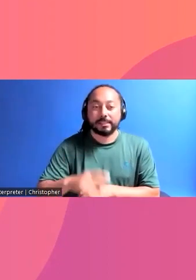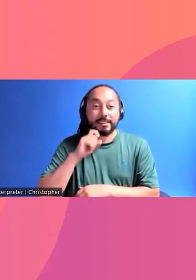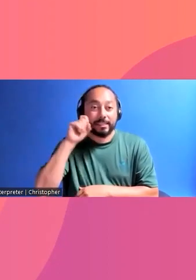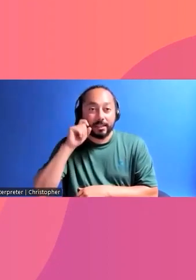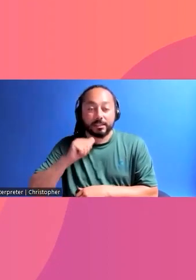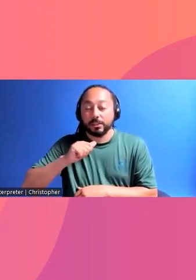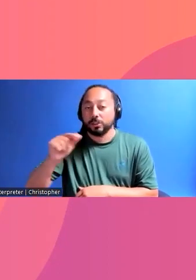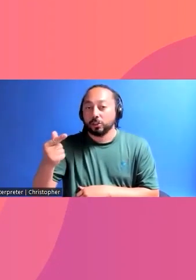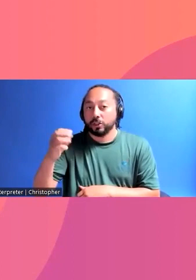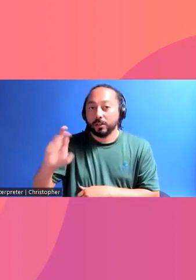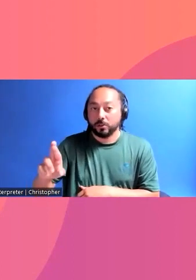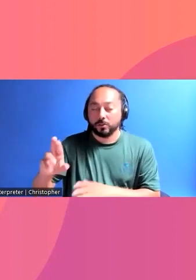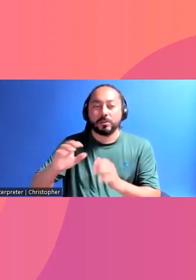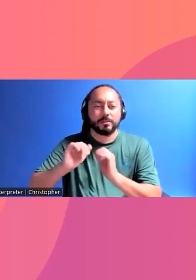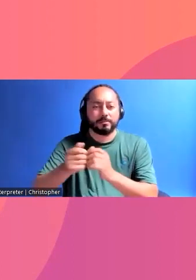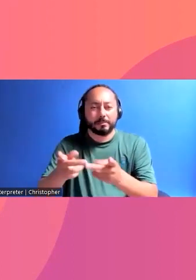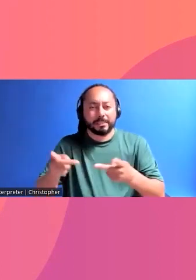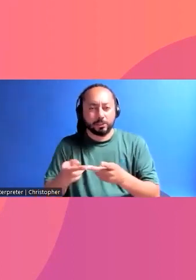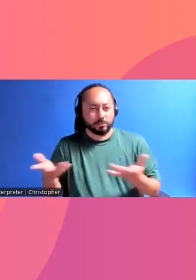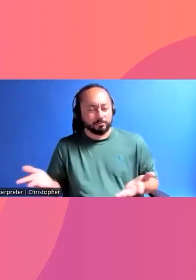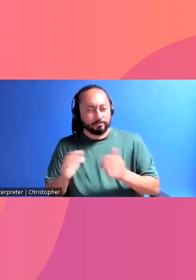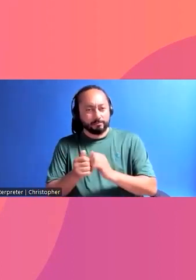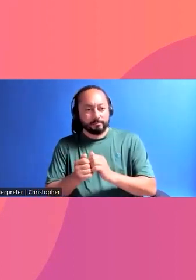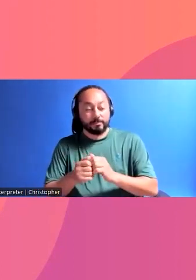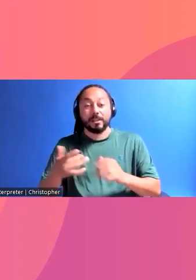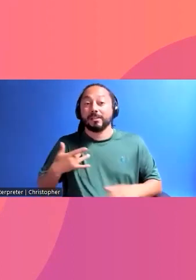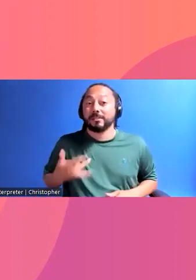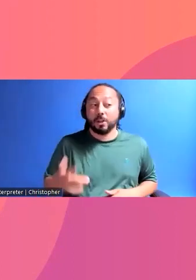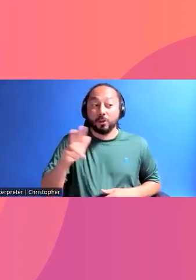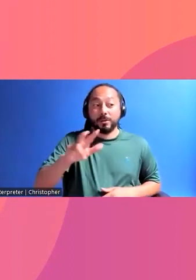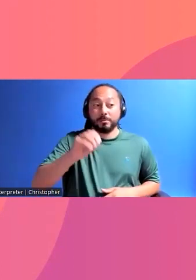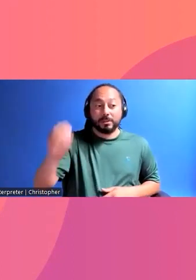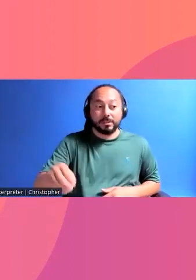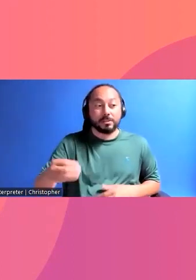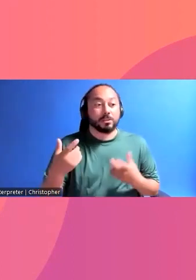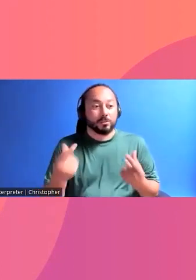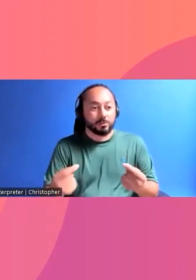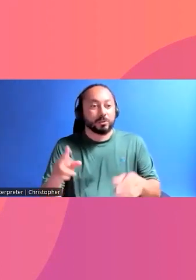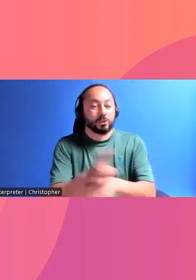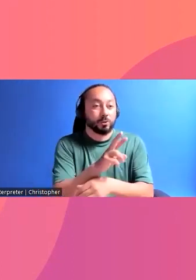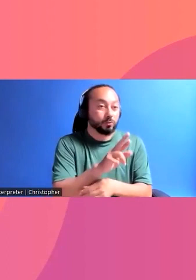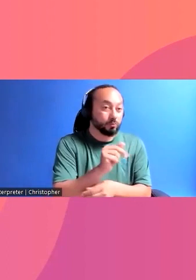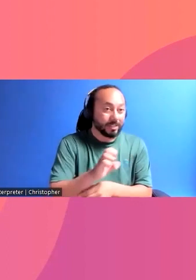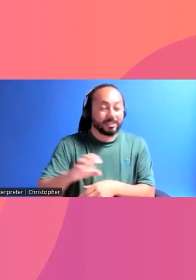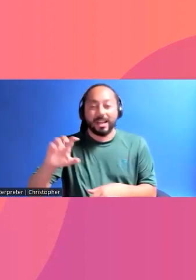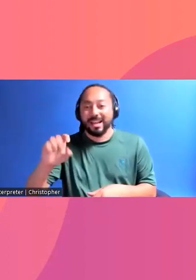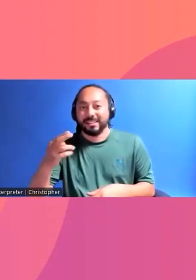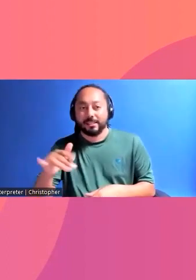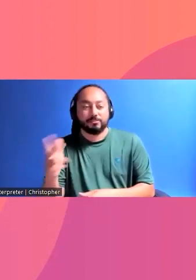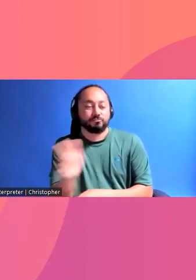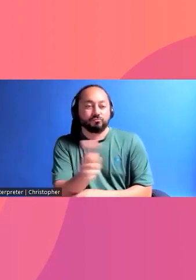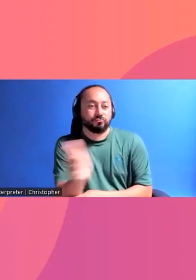Quand on regarde le positionnement du racisme et du genre, 33% des études ont utilisé les termes race et ethnicité de